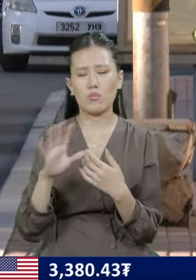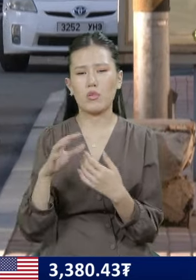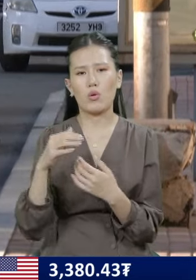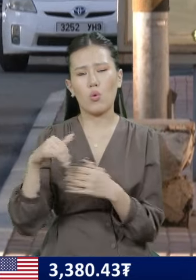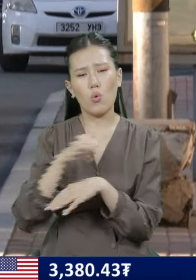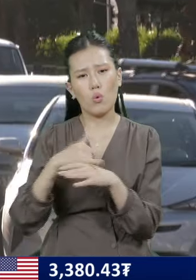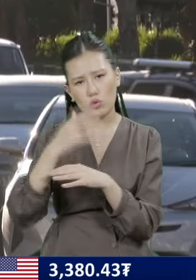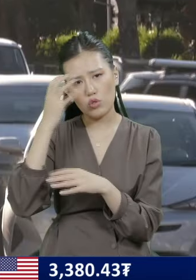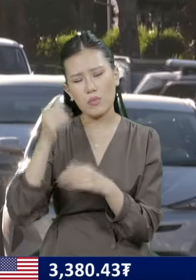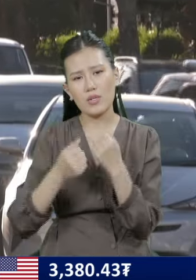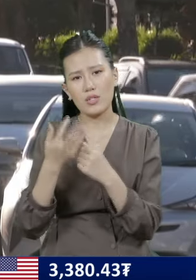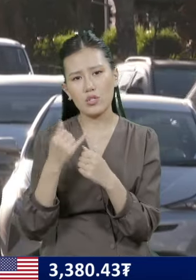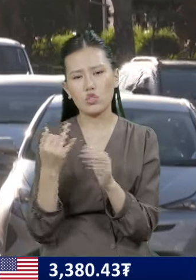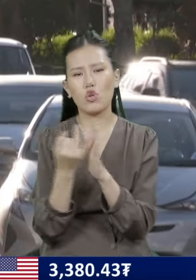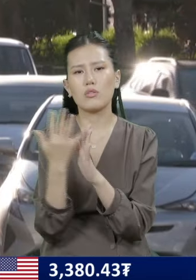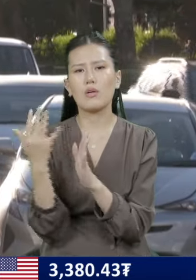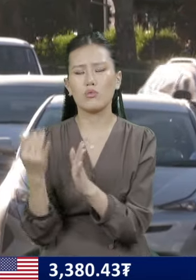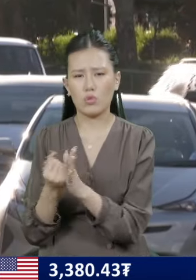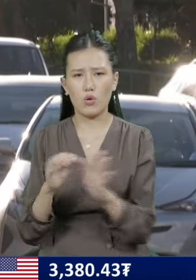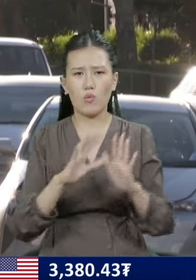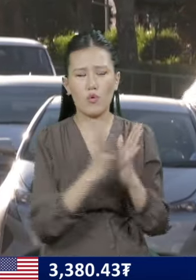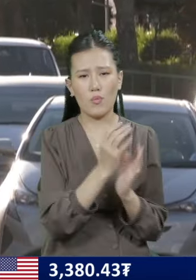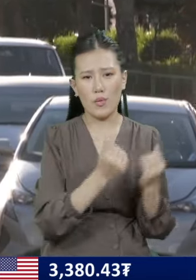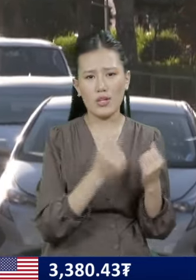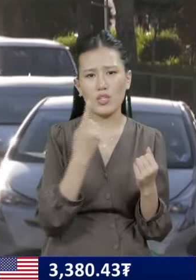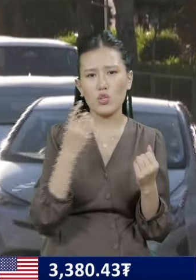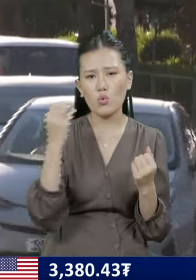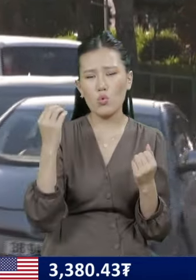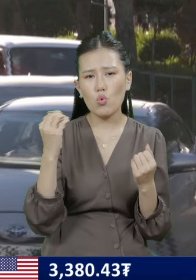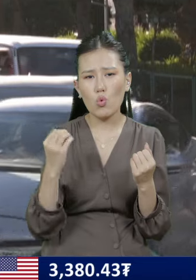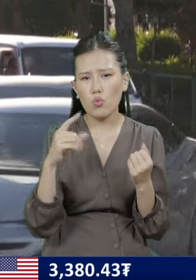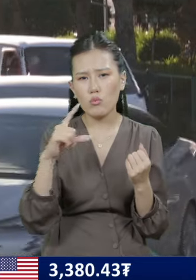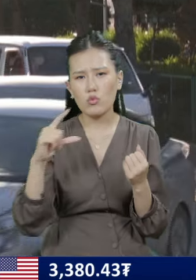мянган автомашины 1% ч хүрдэггүй байна.